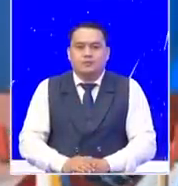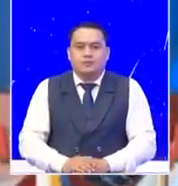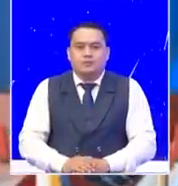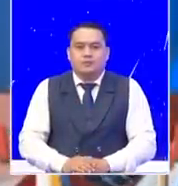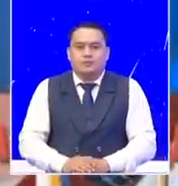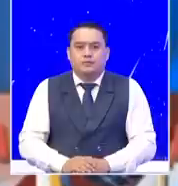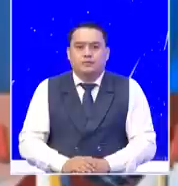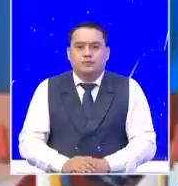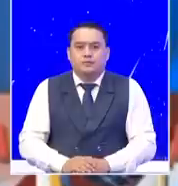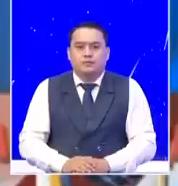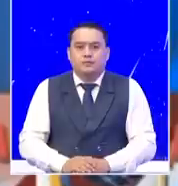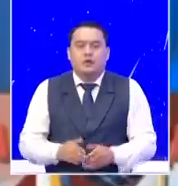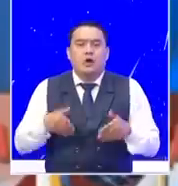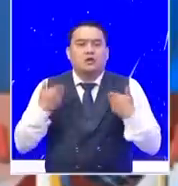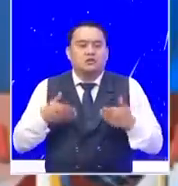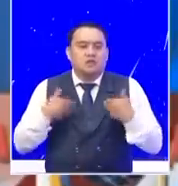любовью.